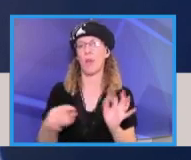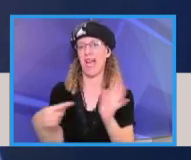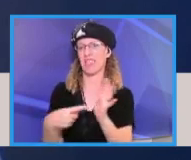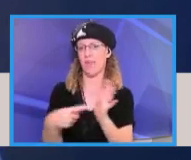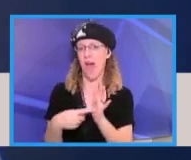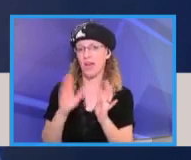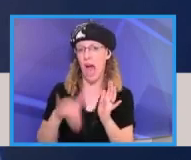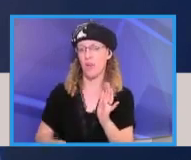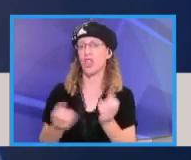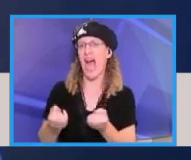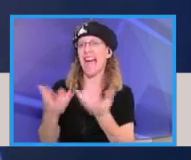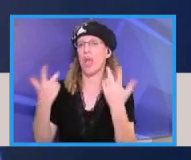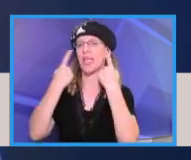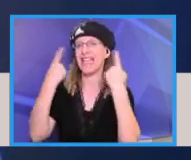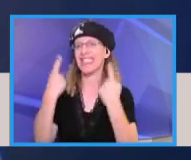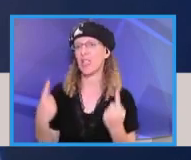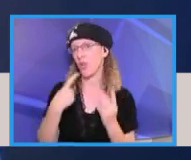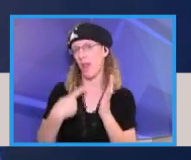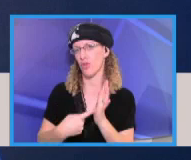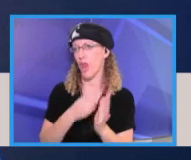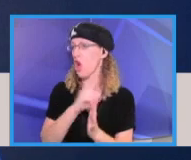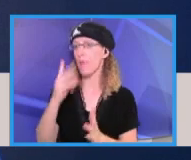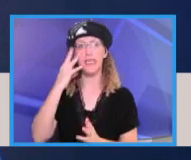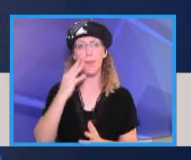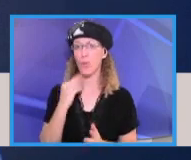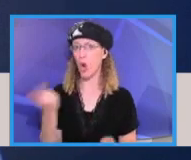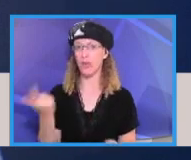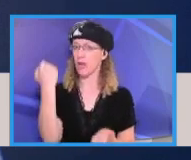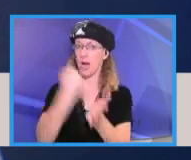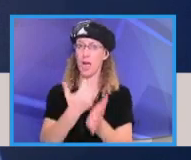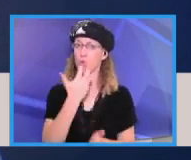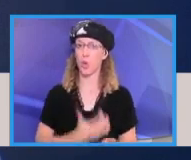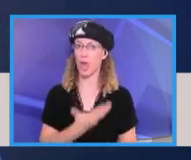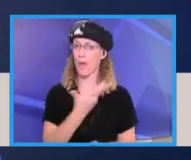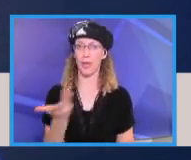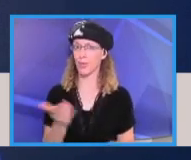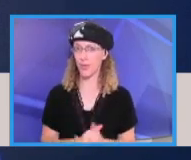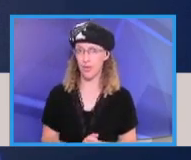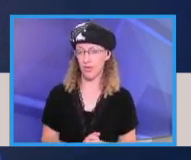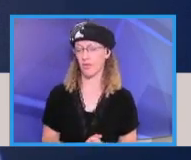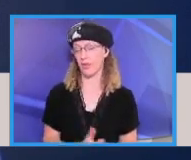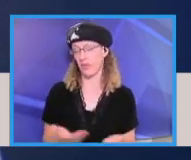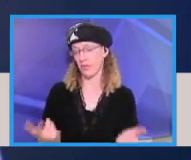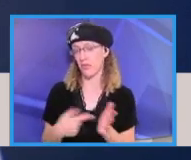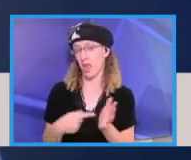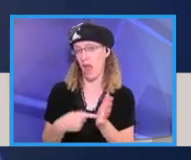גם שהחצרות החסידיות, למשל, לא מסתפקות בכשרות של